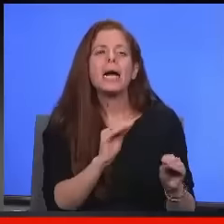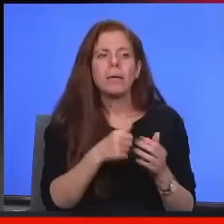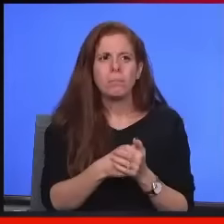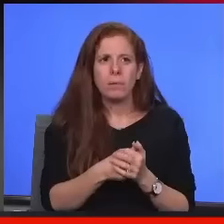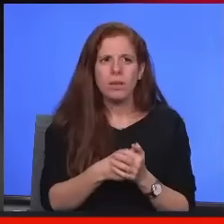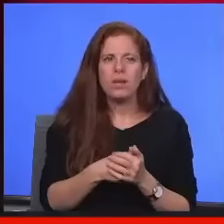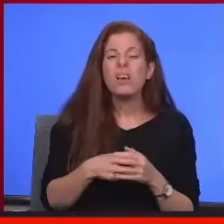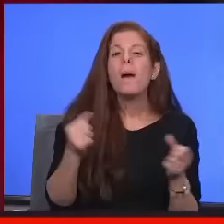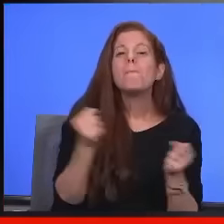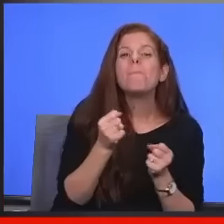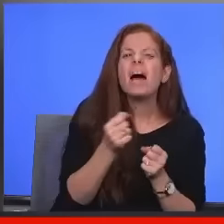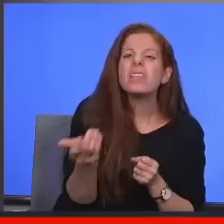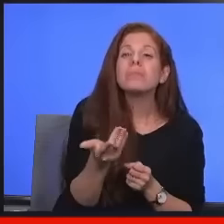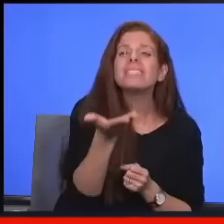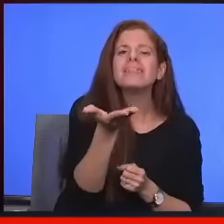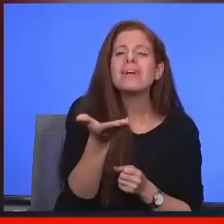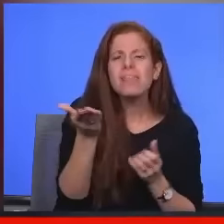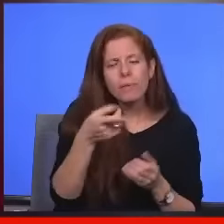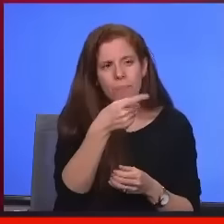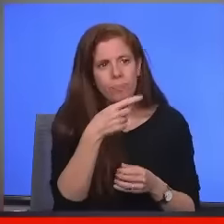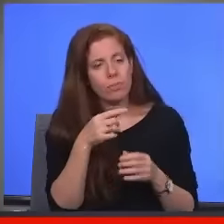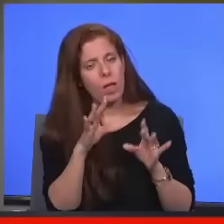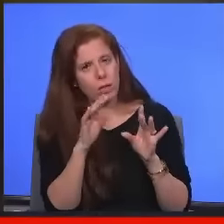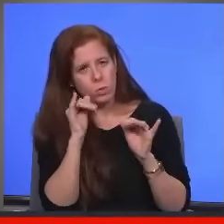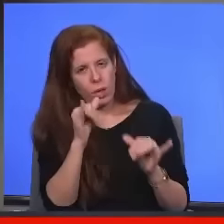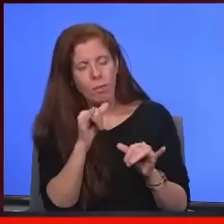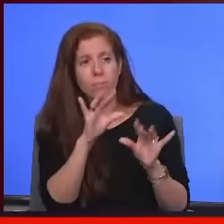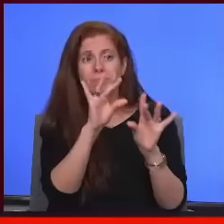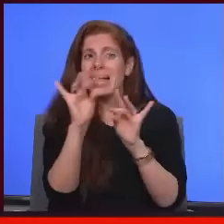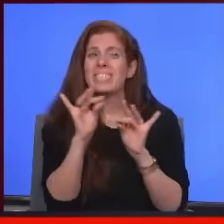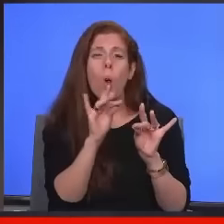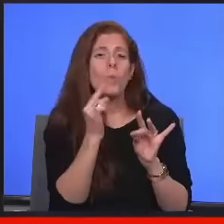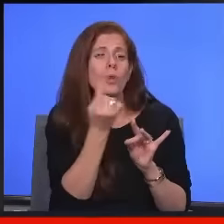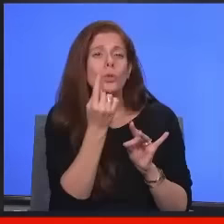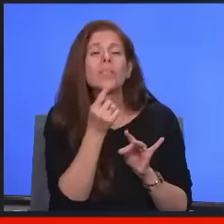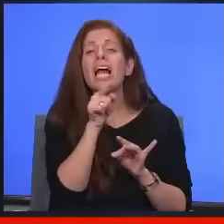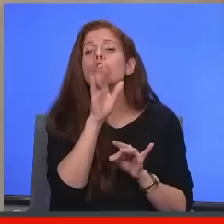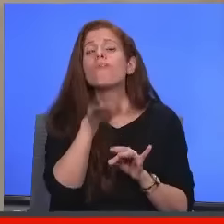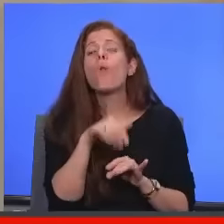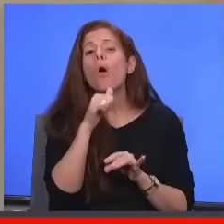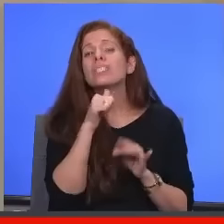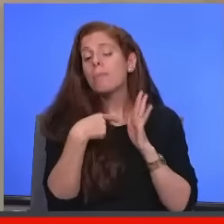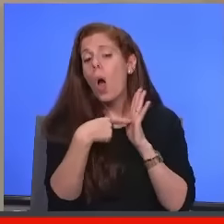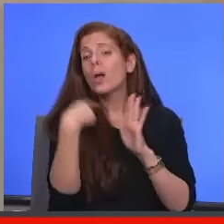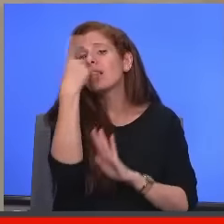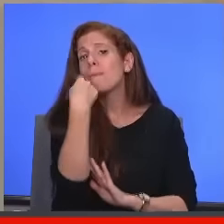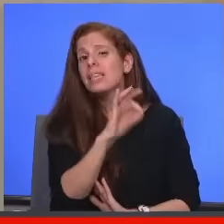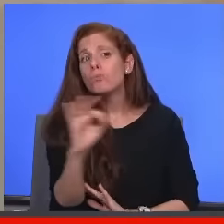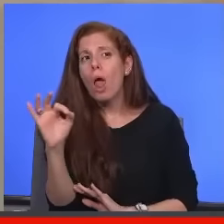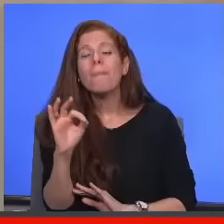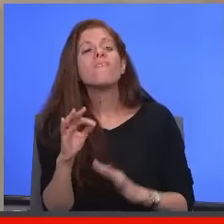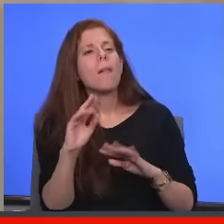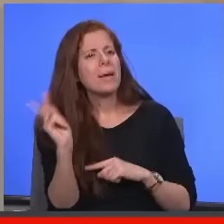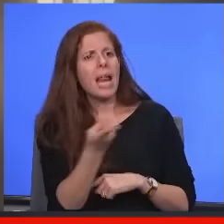Fucking cowards! מדובר בעשרות בודדות, כאלה שפוחדים אפילו לחשוף את פניהם בגלוי, אבל בקהילה היהודית